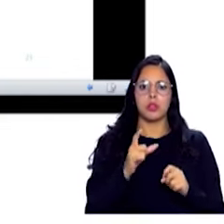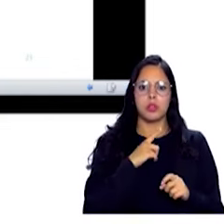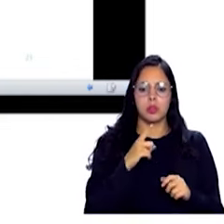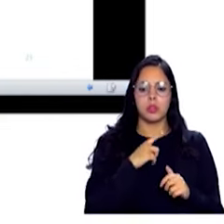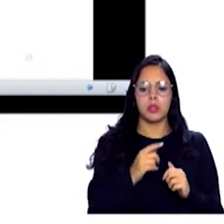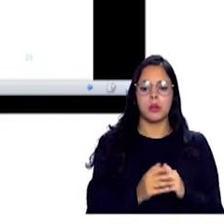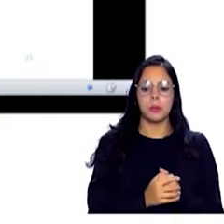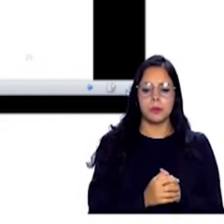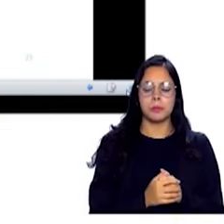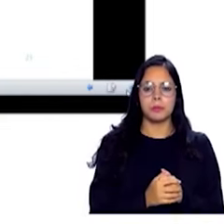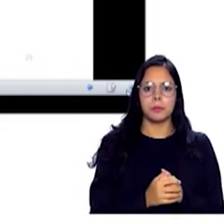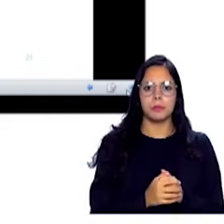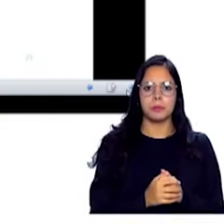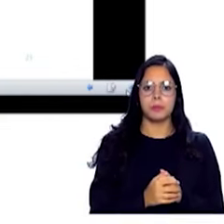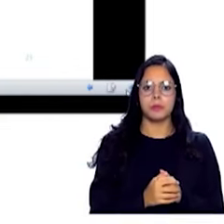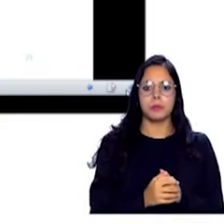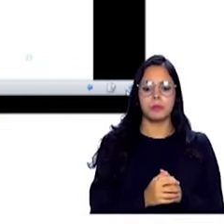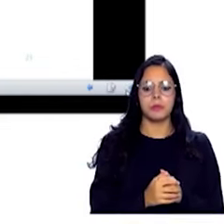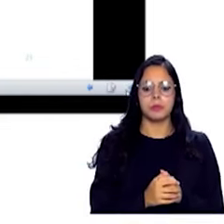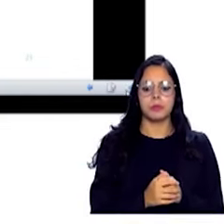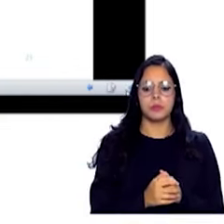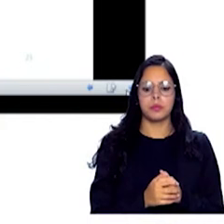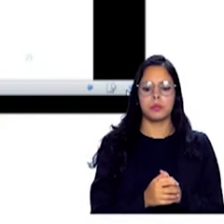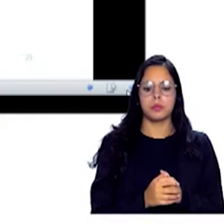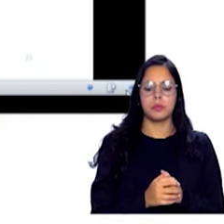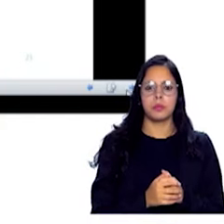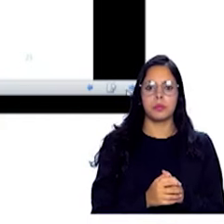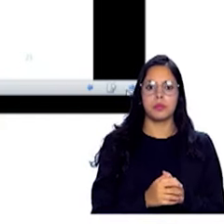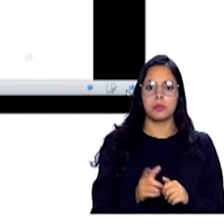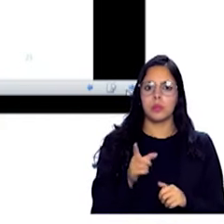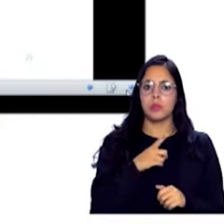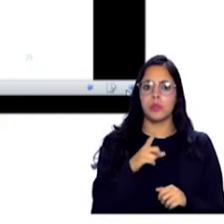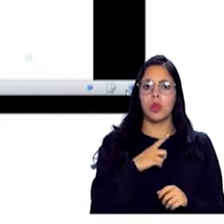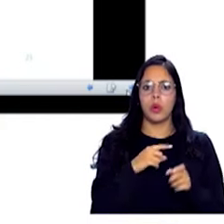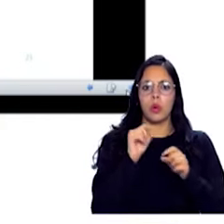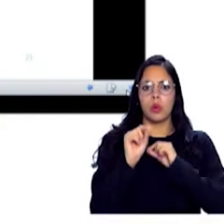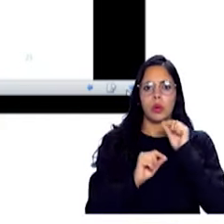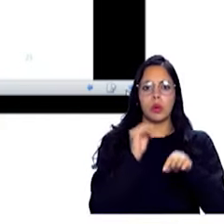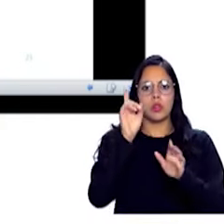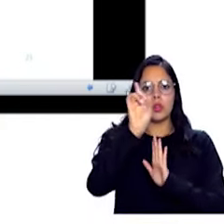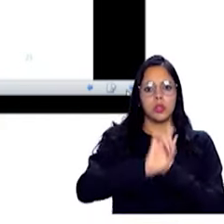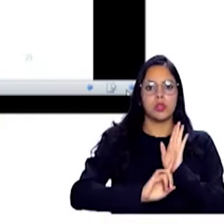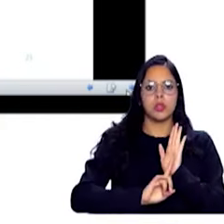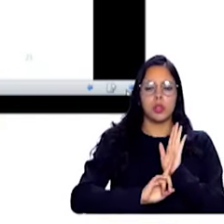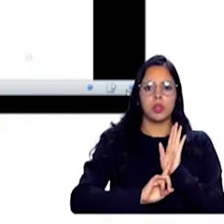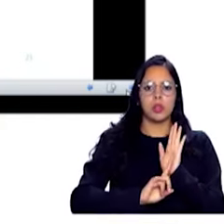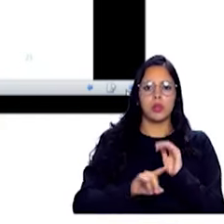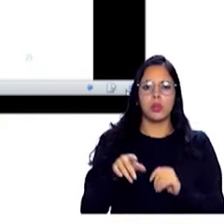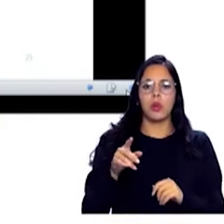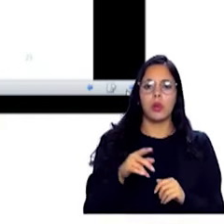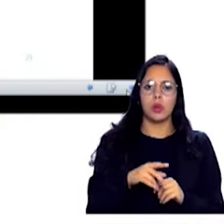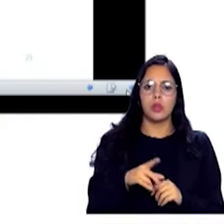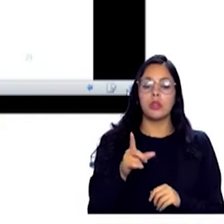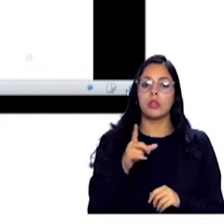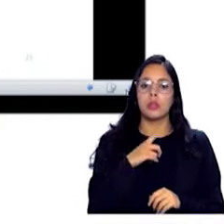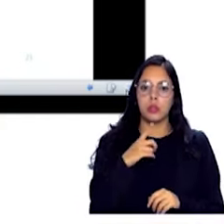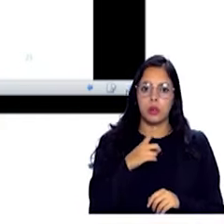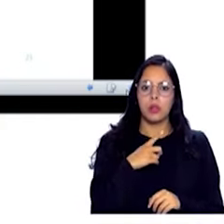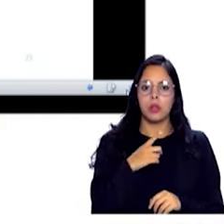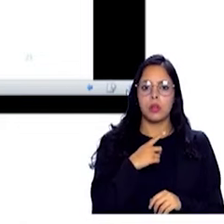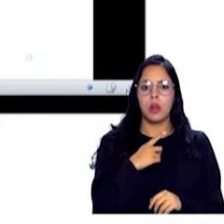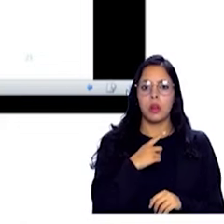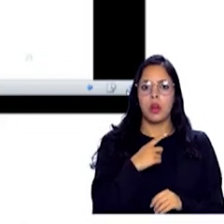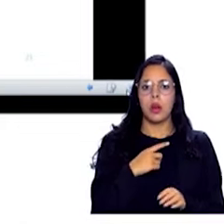Sia questioni di diritto sostanziale Sia di diritto processuale con riferimento a quest'ultimo caso per non chiaro AD